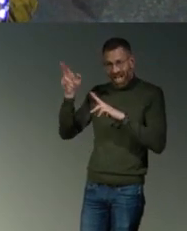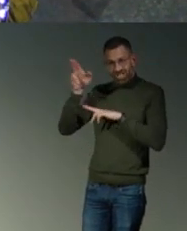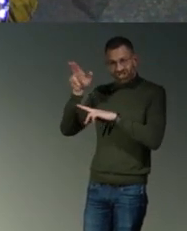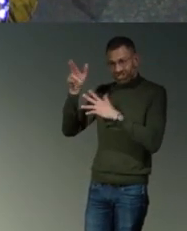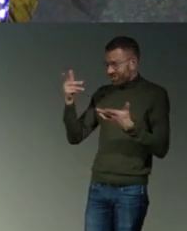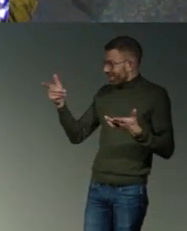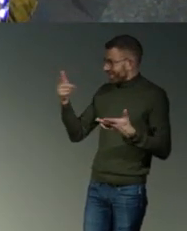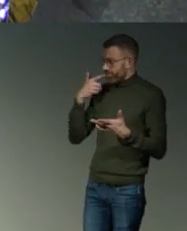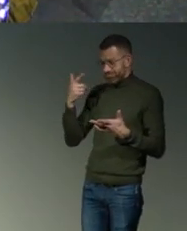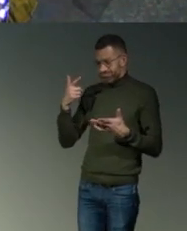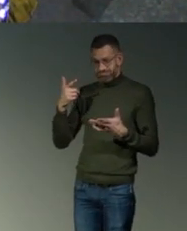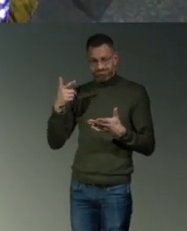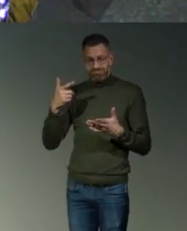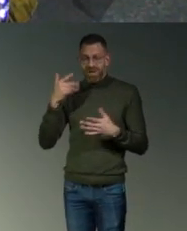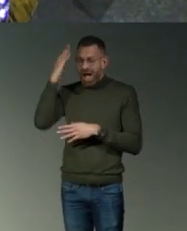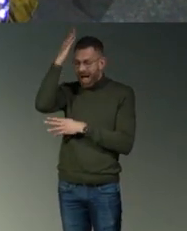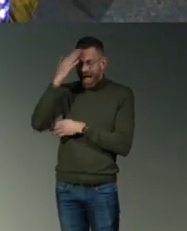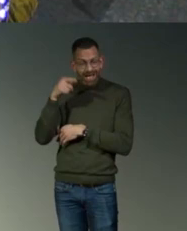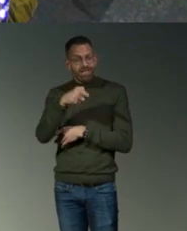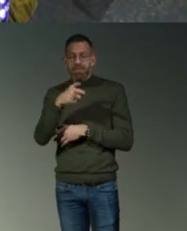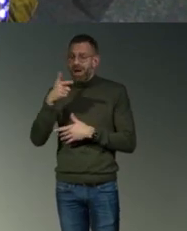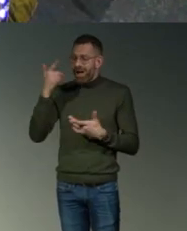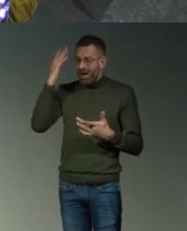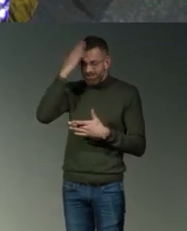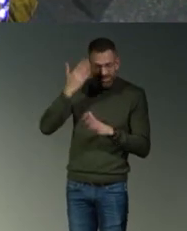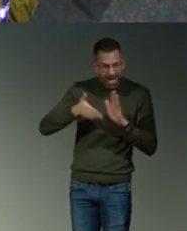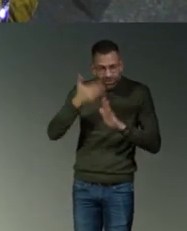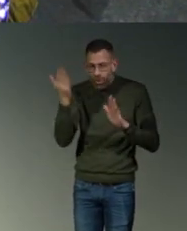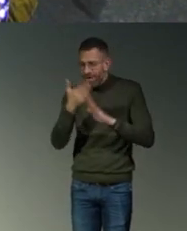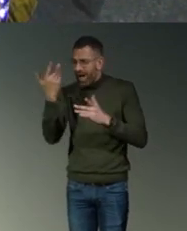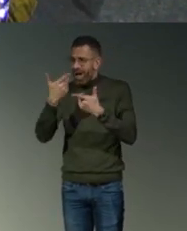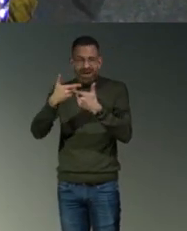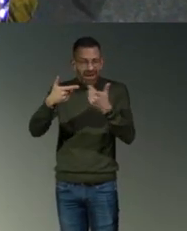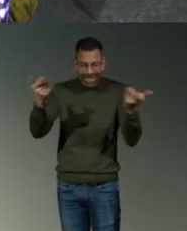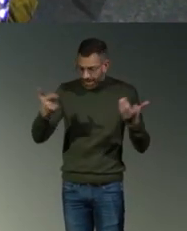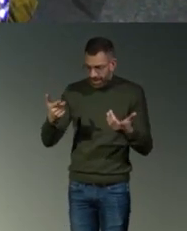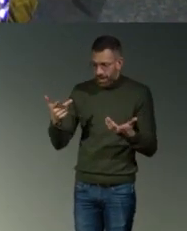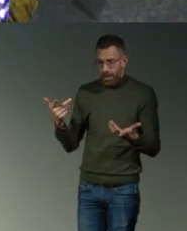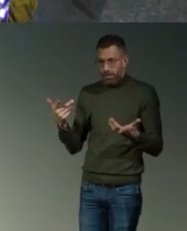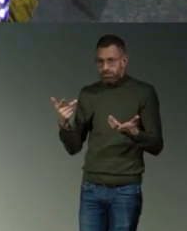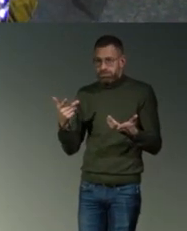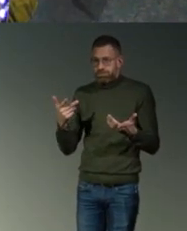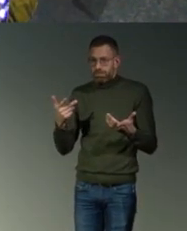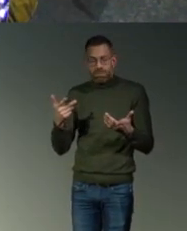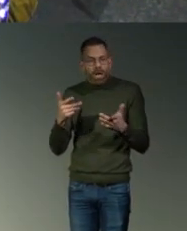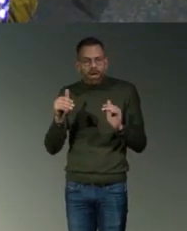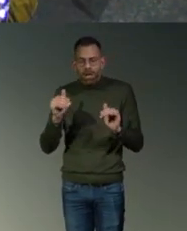du statut de bête sauvage et lointaine et inaccessible, en oubliant qu'en fait il y a quand même des millions d'animaux qui sont élevés dans des